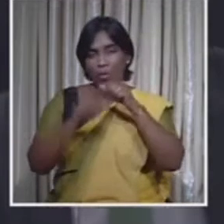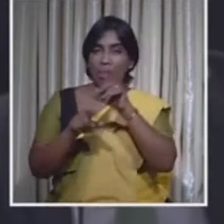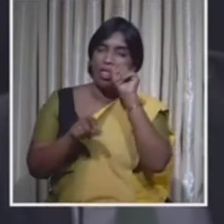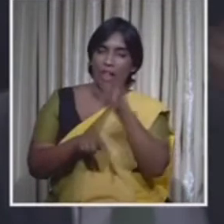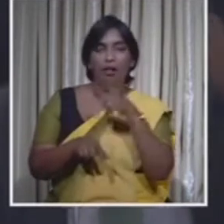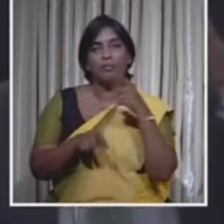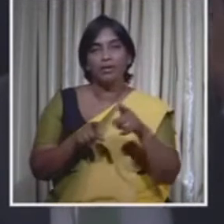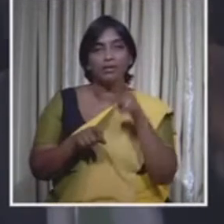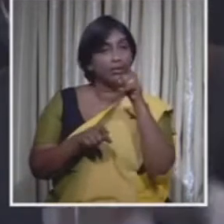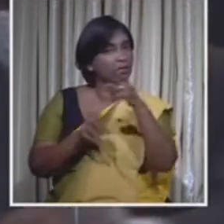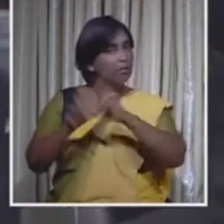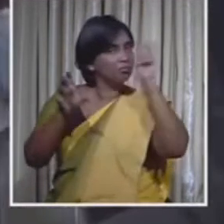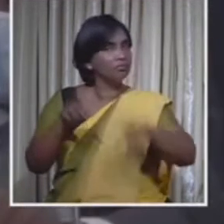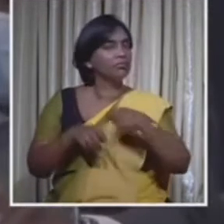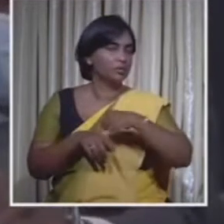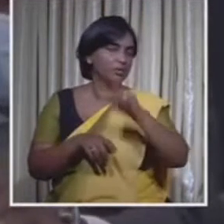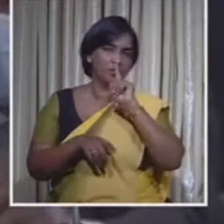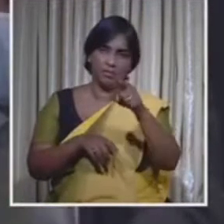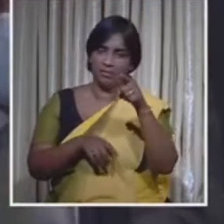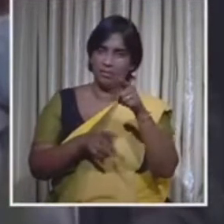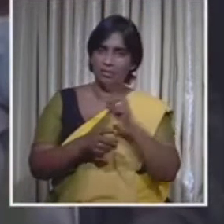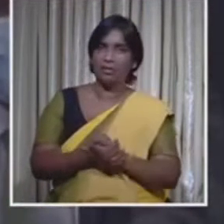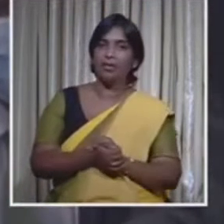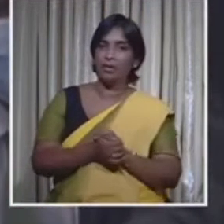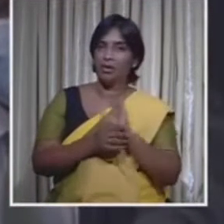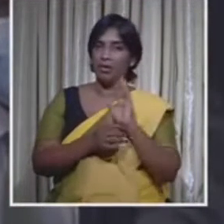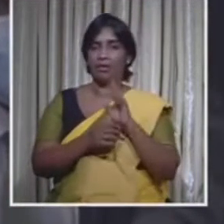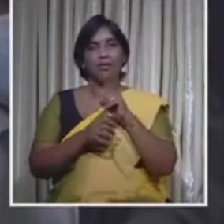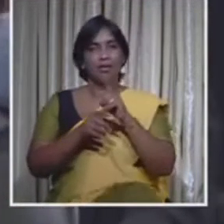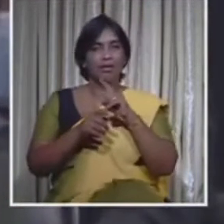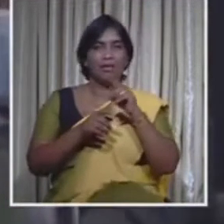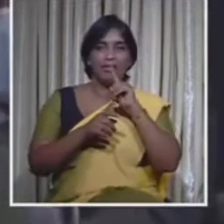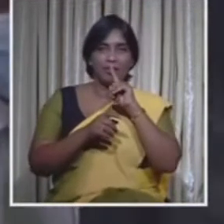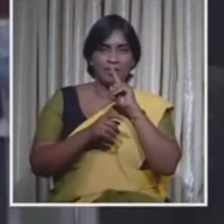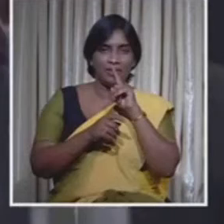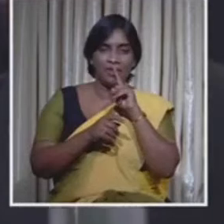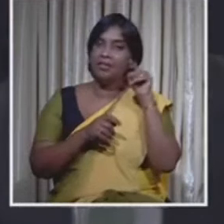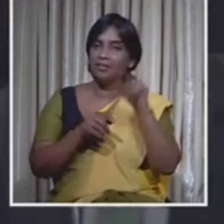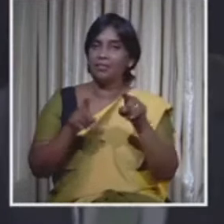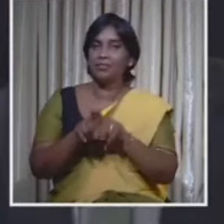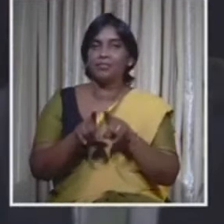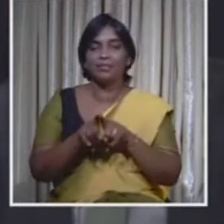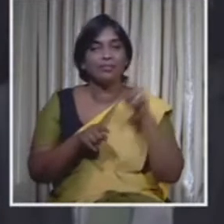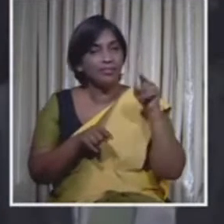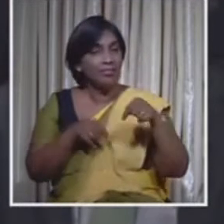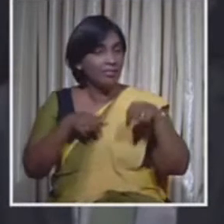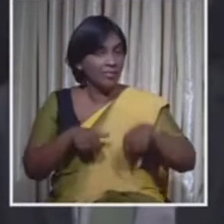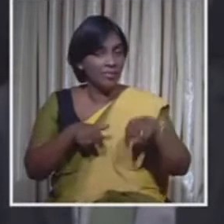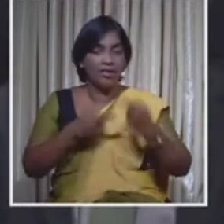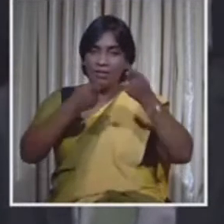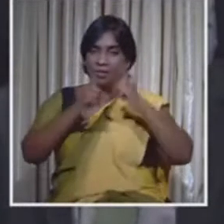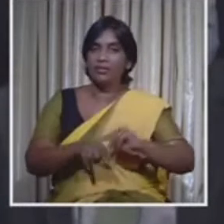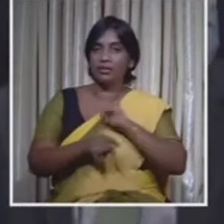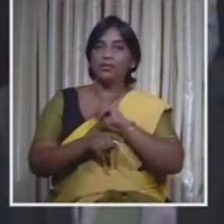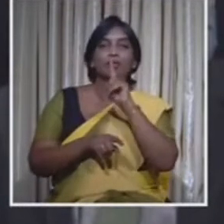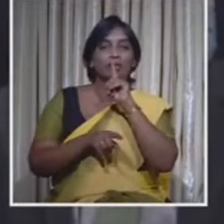හරි කියලා ඔබතුමා ඉල්ලා අස් වෙන්න කියලා මම තමුන් ආසිරිය යෝජනා කරනවා. හැබැයි මම තමුන් එතකොට මේ දැන් දැන් ඊළඟ පස්සේ කතාව